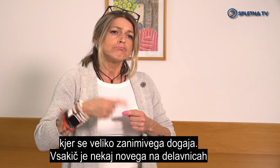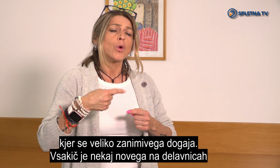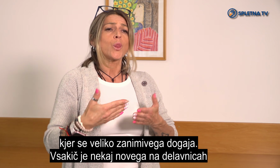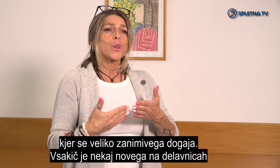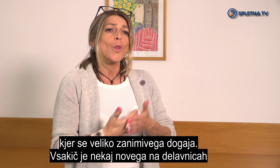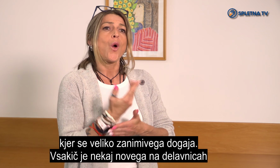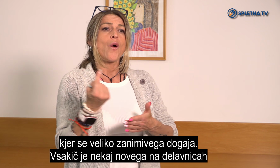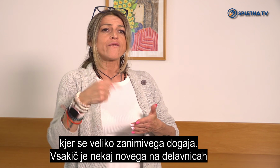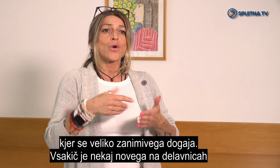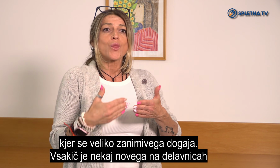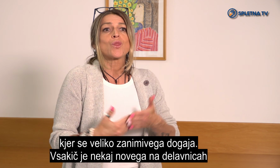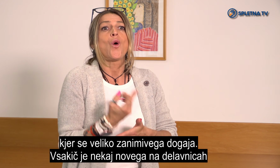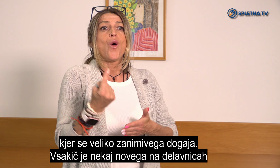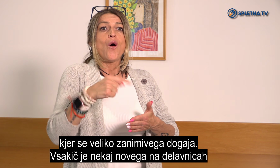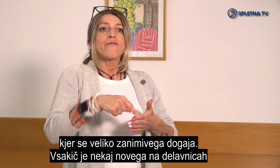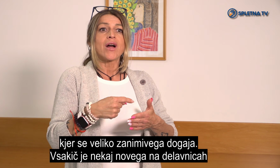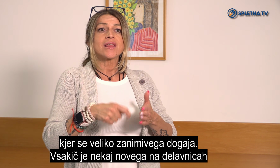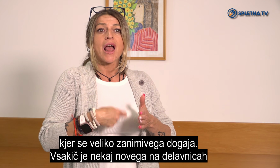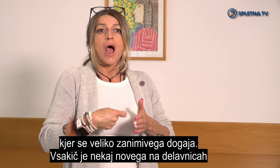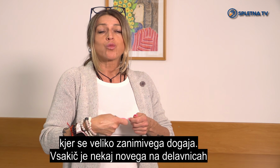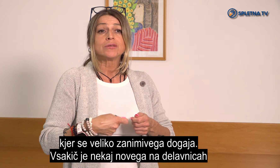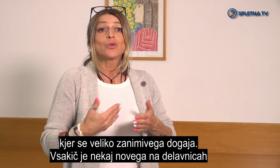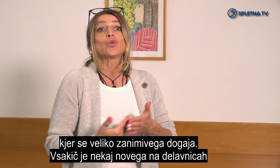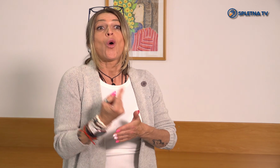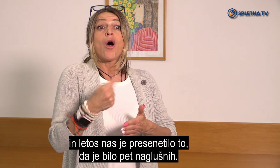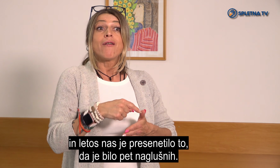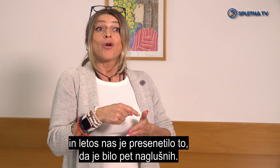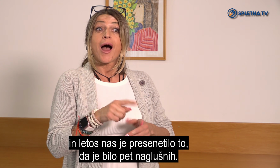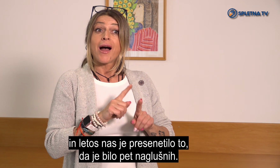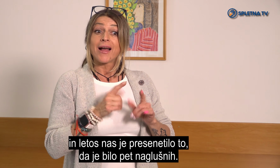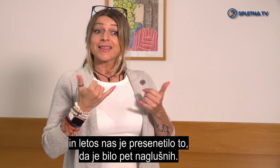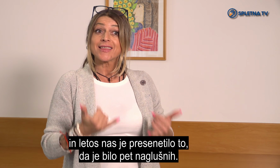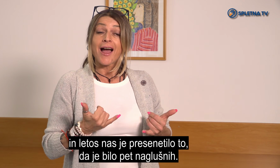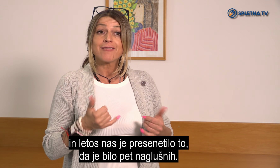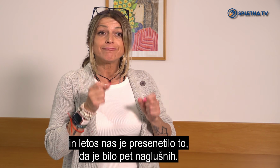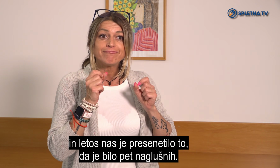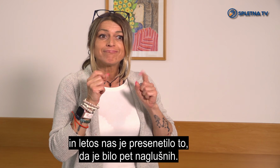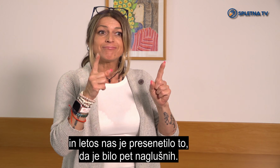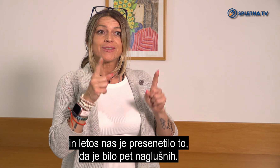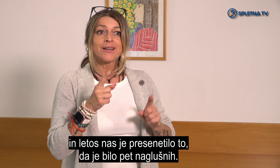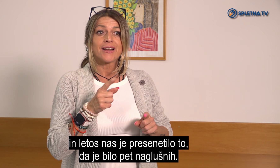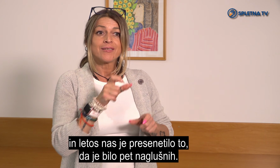Vsakič je nekaj novega na delavnicah in letos nas je presenetilo to, da je bilo 5 naglušnih.